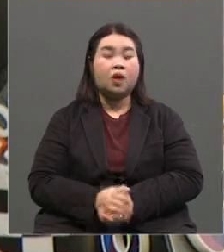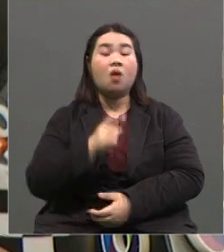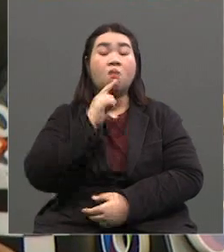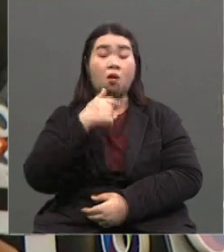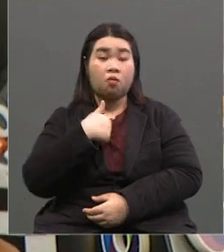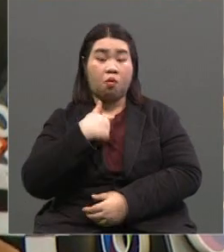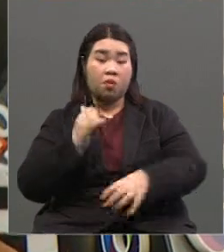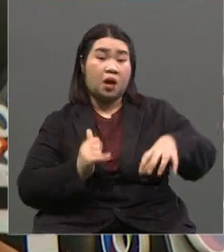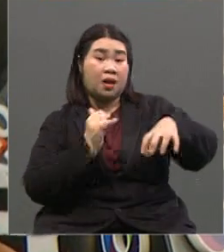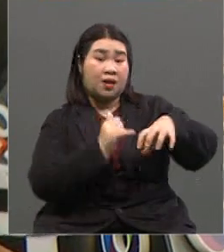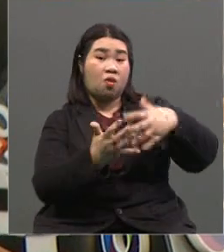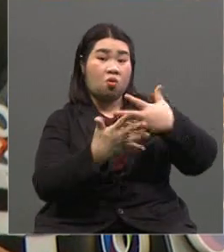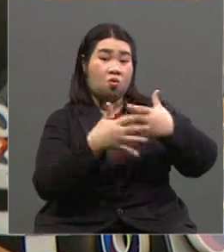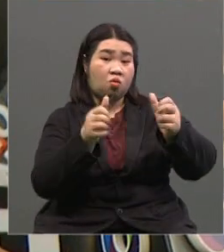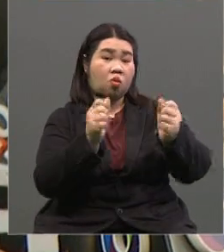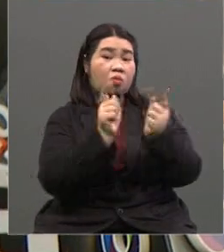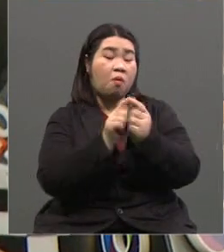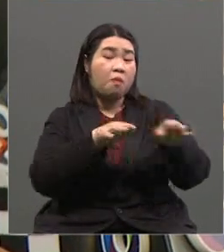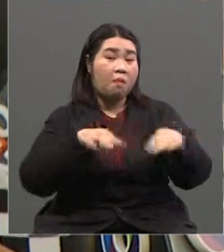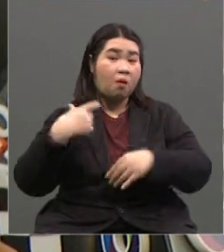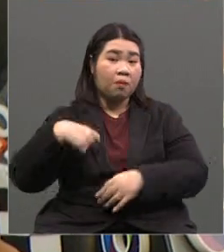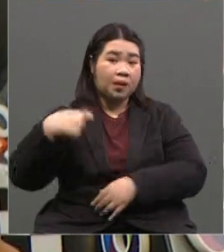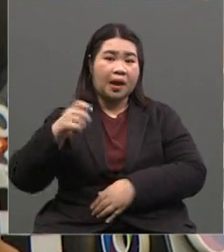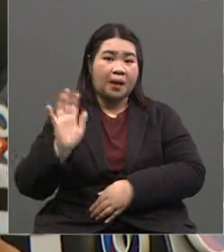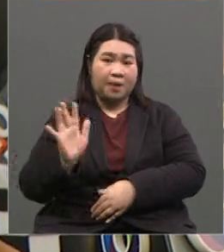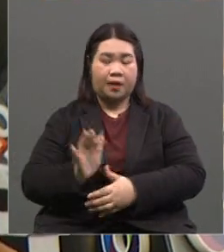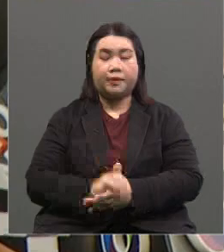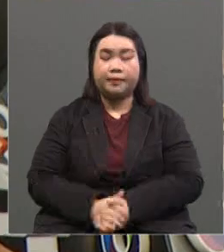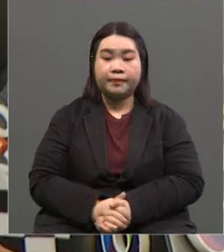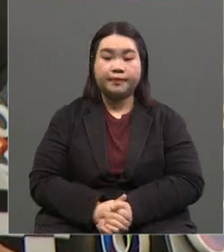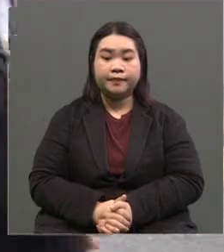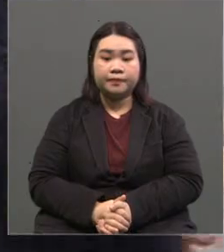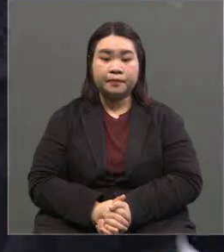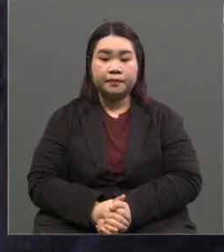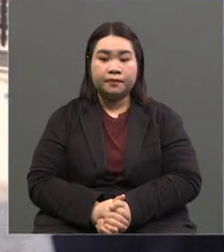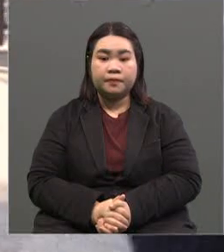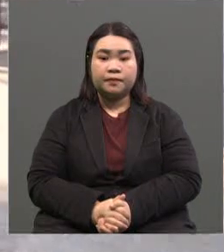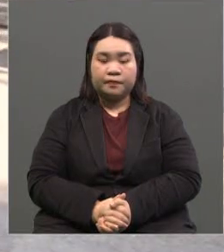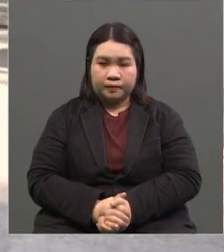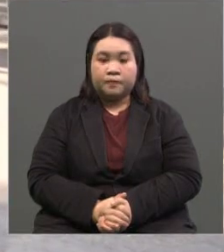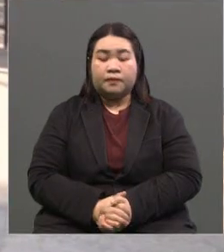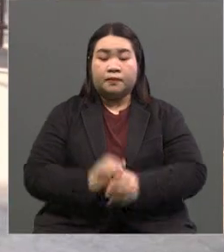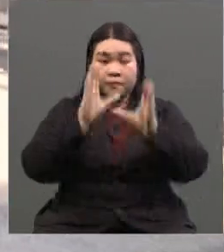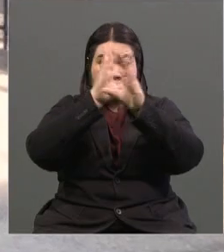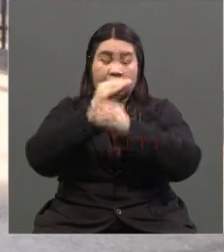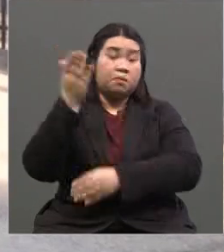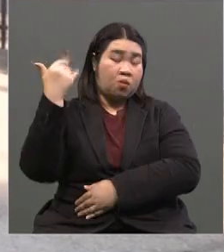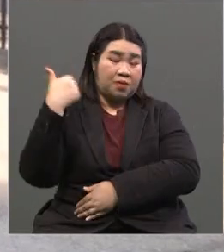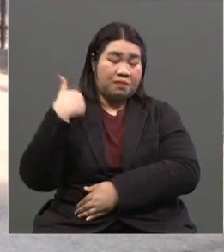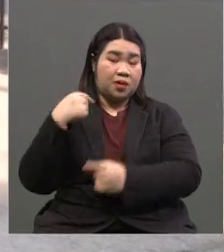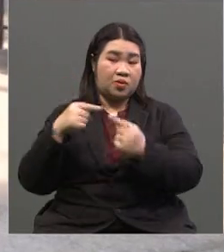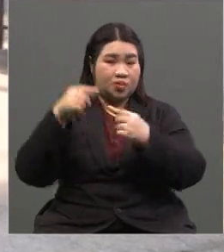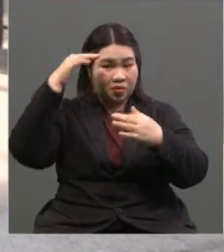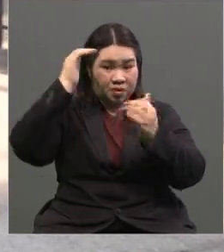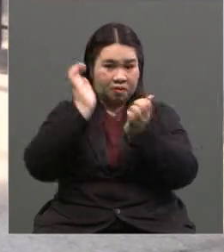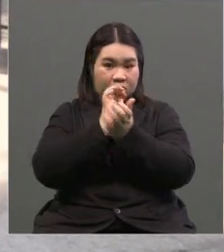เจอญาติเขาก่อนแล้วมะรืนผมจะเข้ามานะ และเมื่อคืนที่ผ่านมามีการนัดฝ่ายสืบสวนทั้งหมดนะค